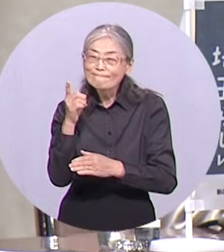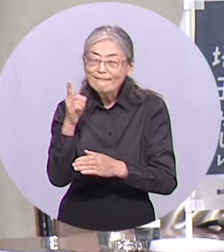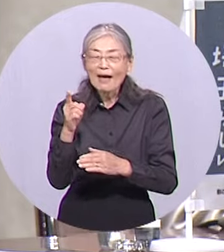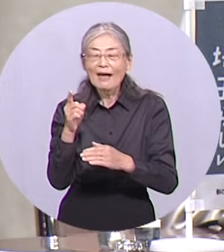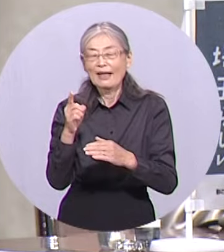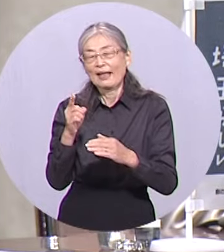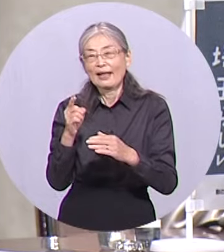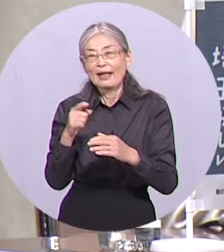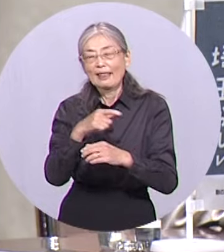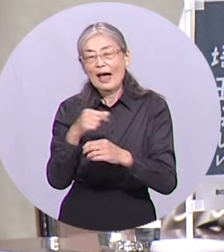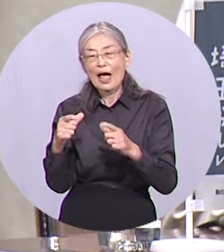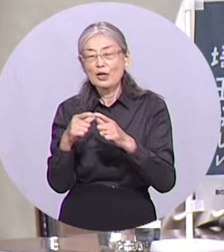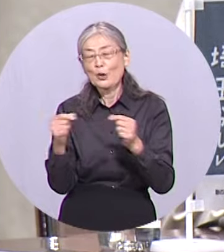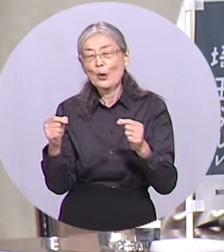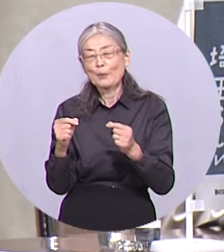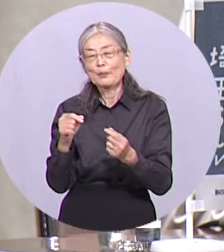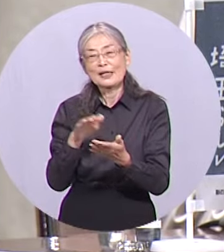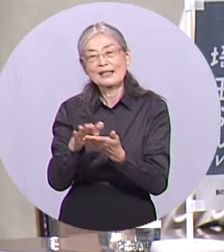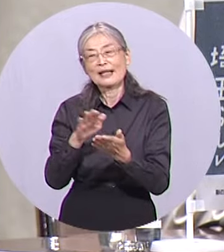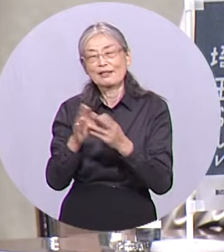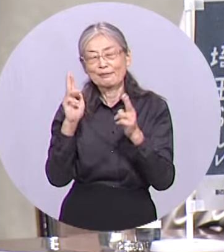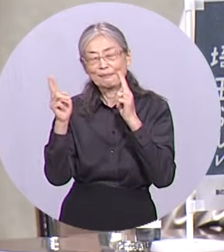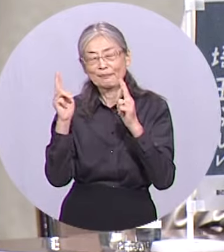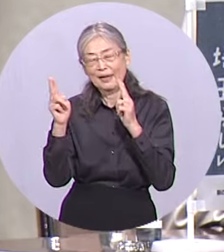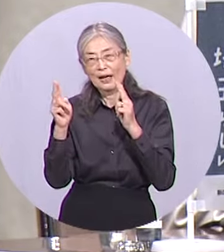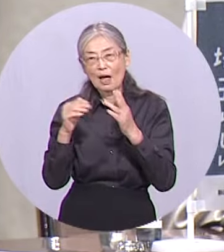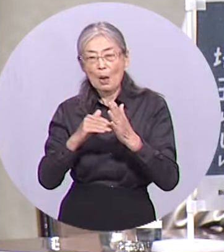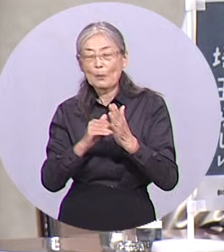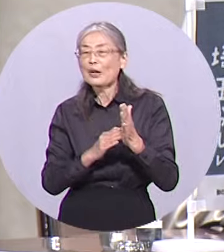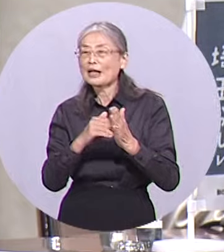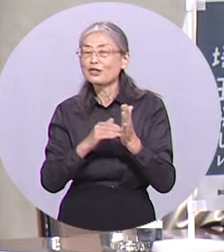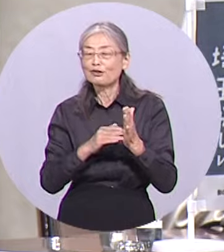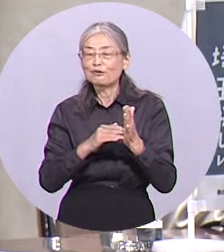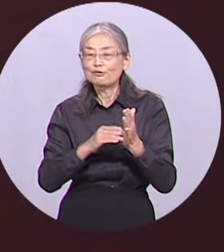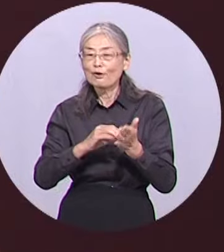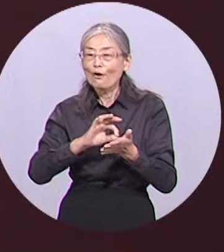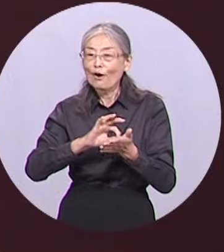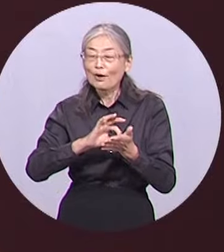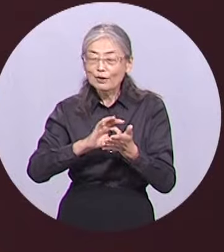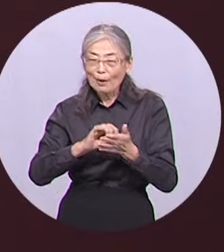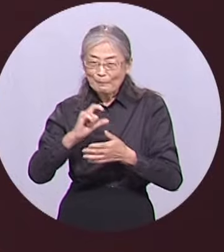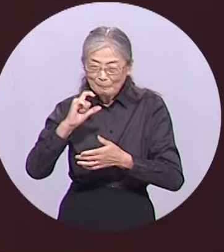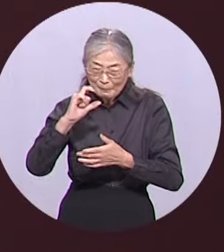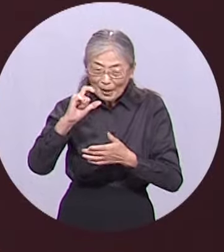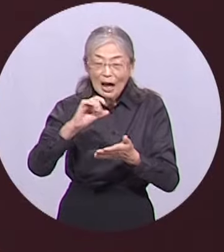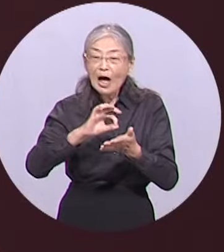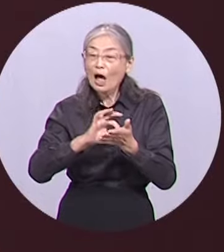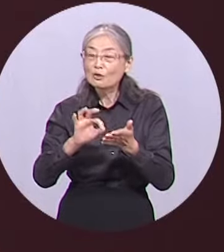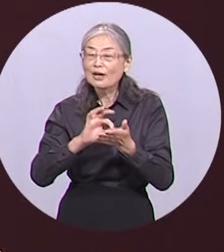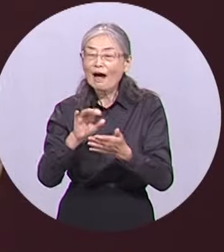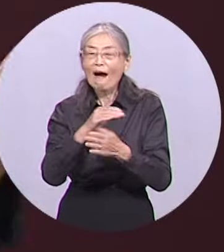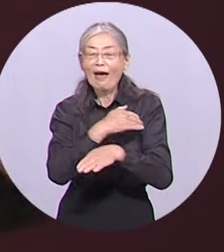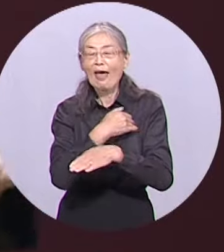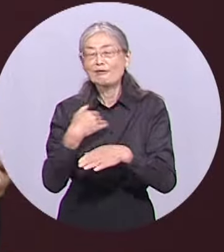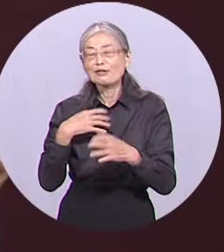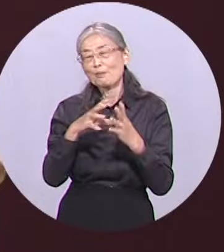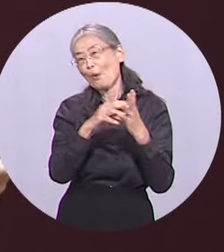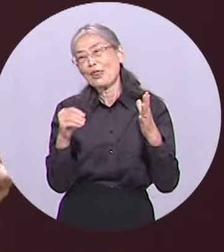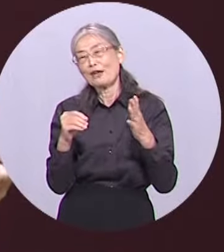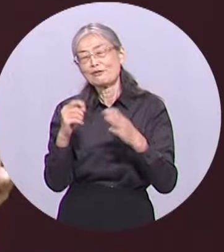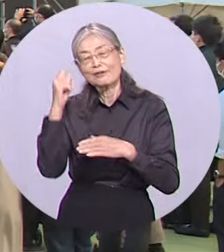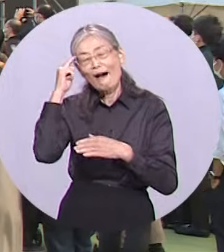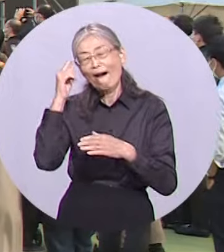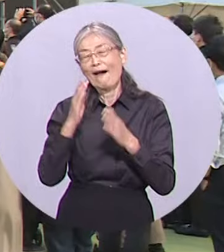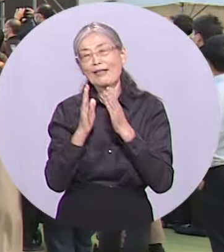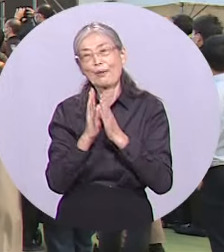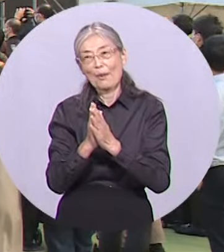ていただいていて、プラスチック資源の持続可能な利用モデルをご提案をいただいたり、あるいはですね、より身近なものと